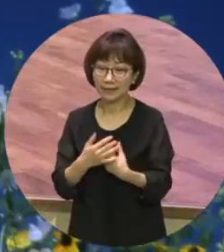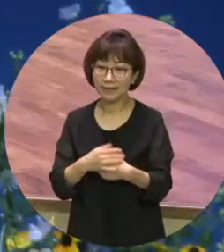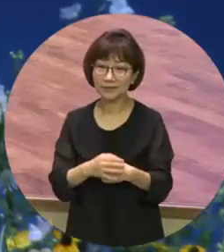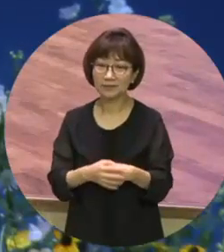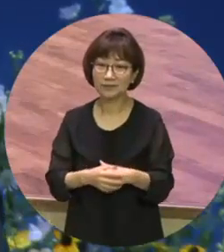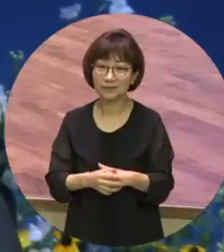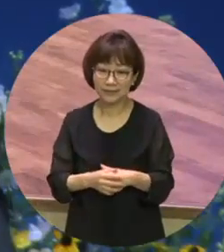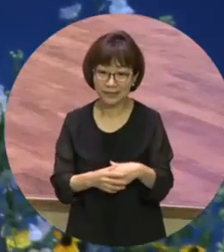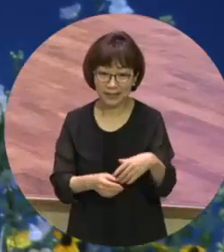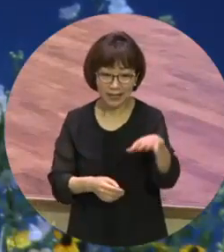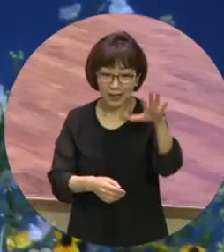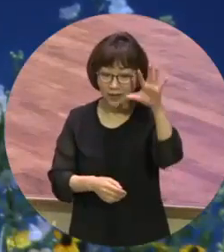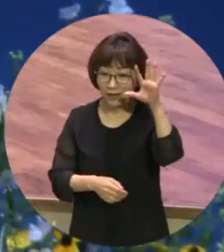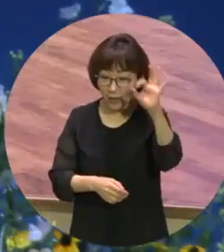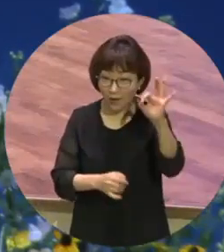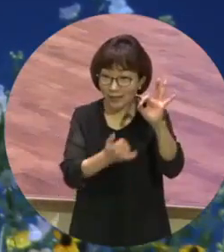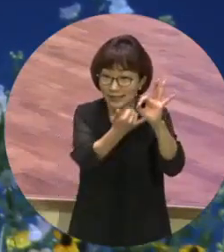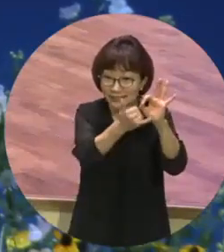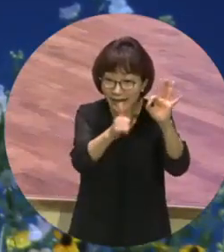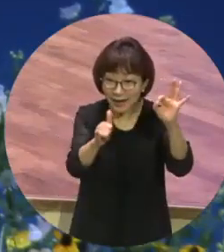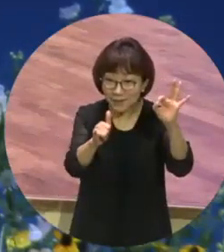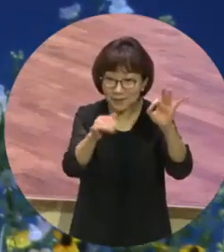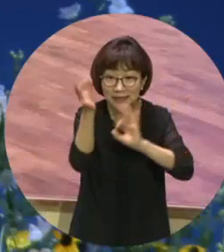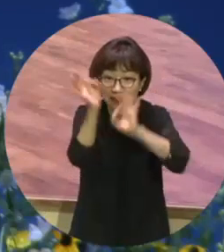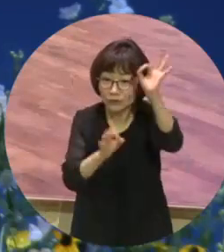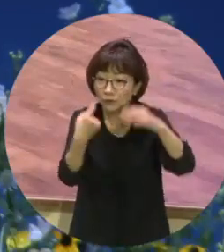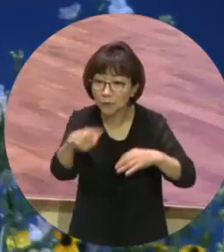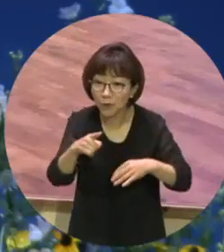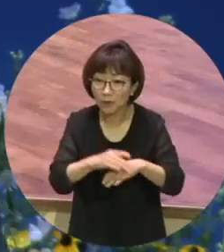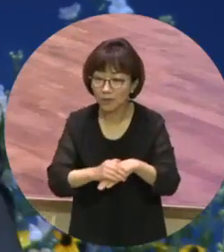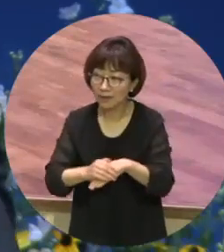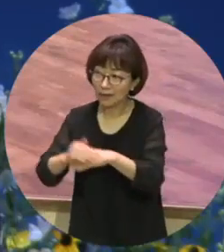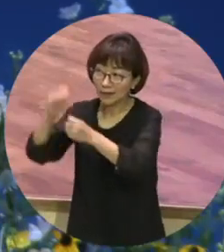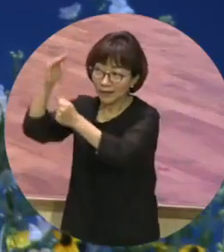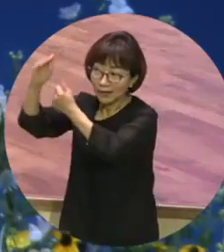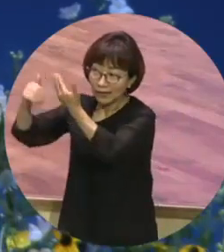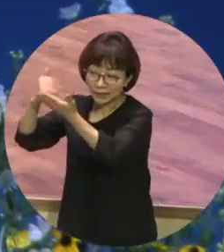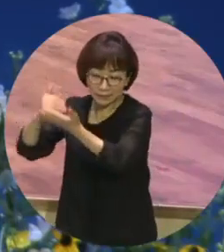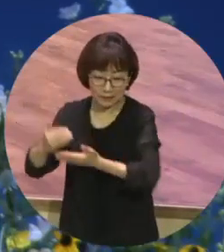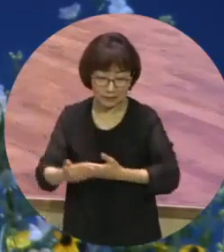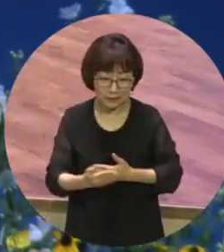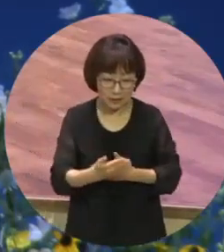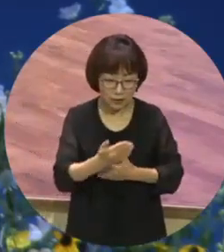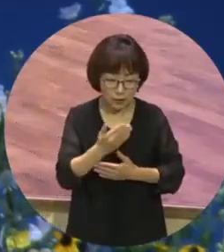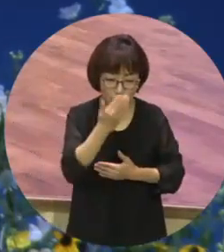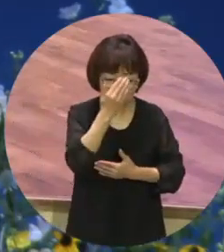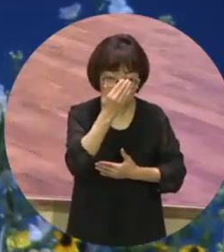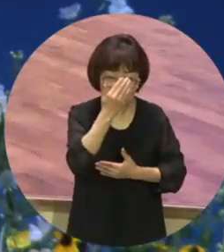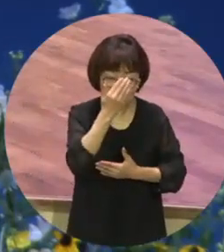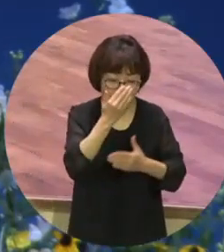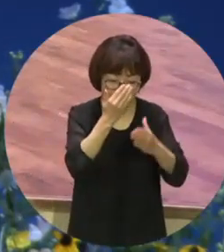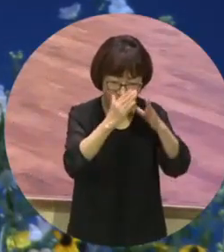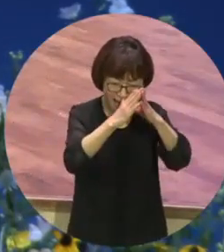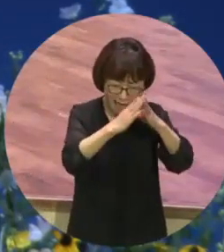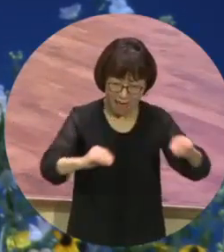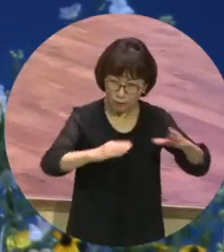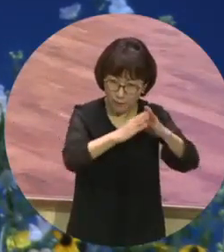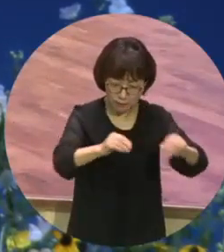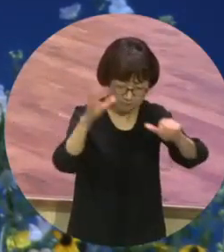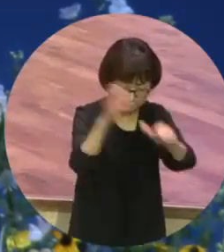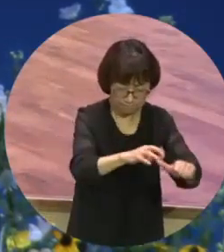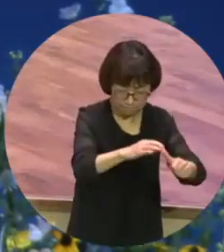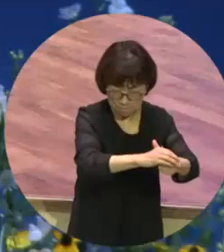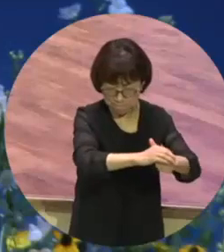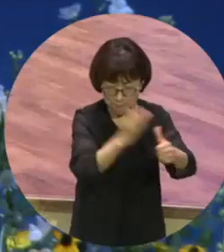정탐꾼들은 하나님이 가나안 땅으로 인도하겠다는 수레급 시켜서 가나안 땅 인도하겠다는 언약을 놓친 거예요.